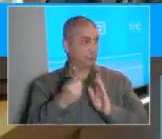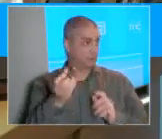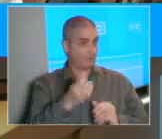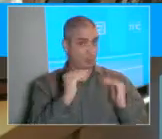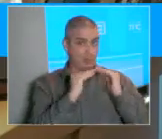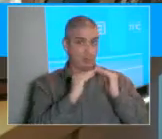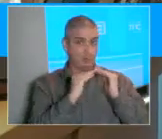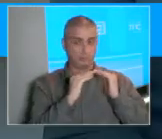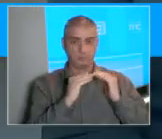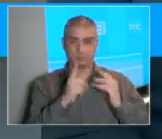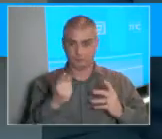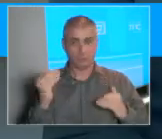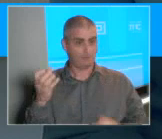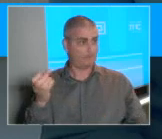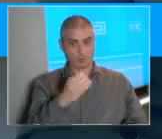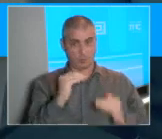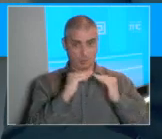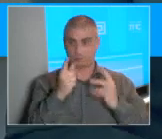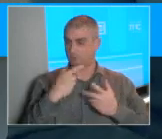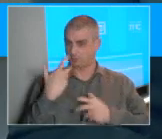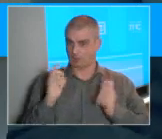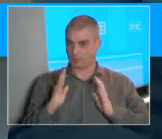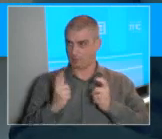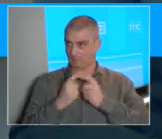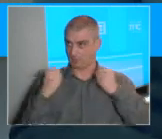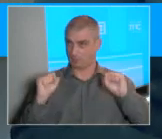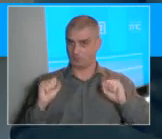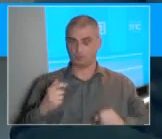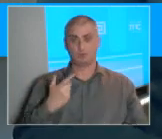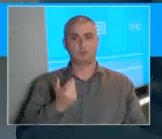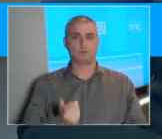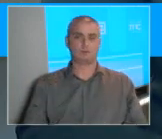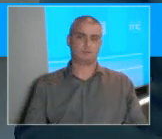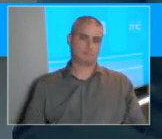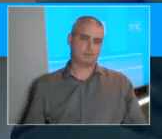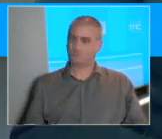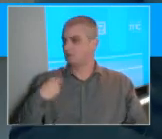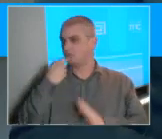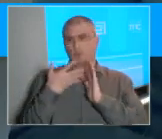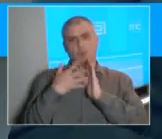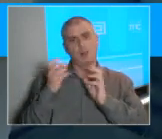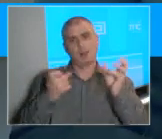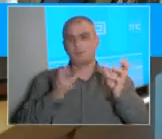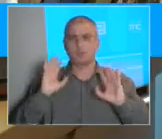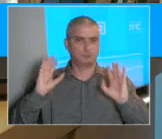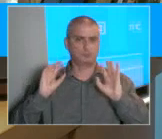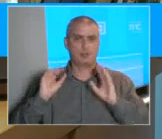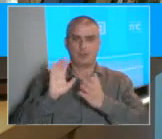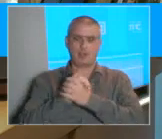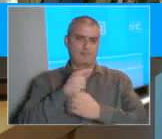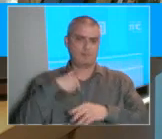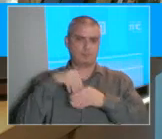ראוי? חברים שאינם מתקיימים במפלגה דמוקרטית, אני אומר לך, אני לא מעביר ביקורת על מינויים של